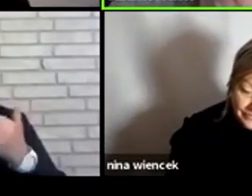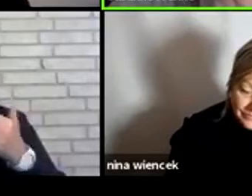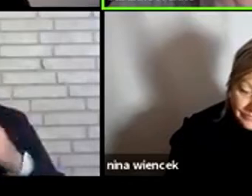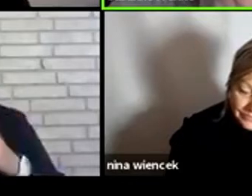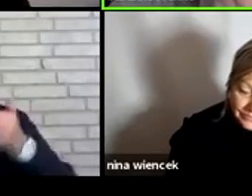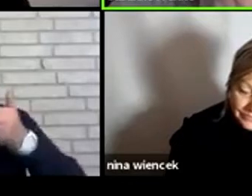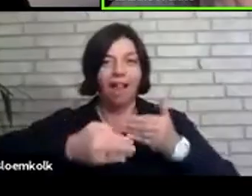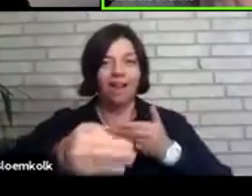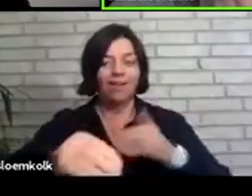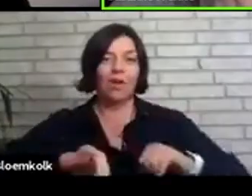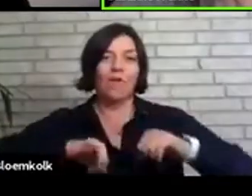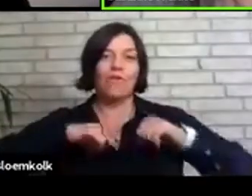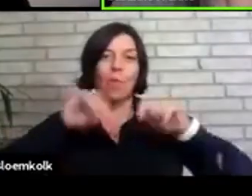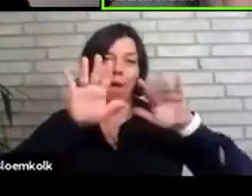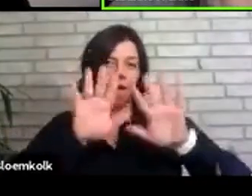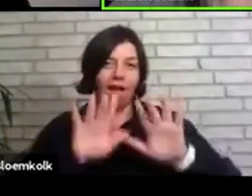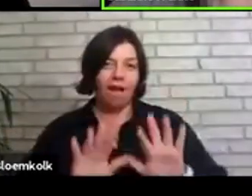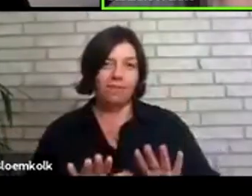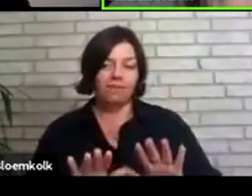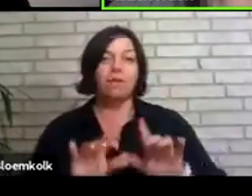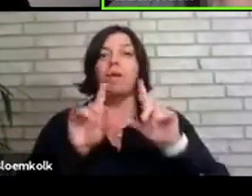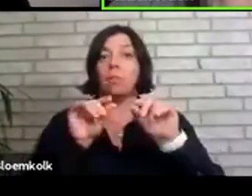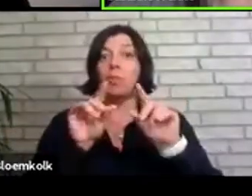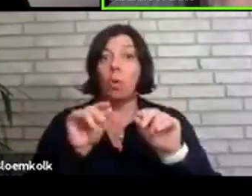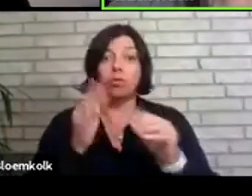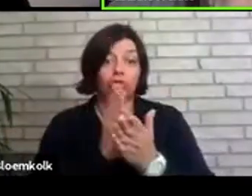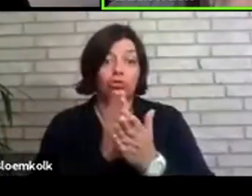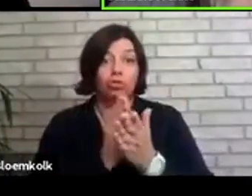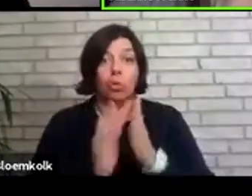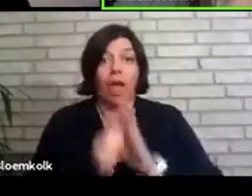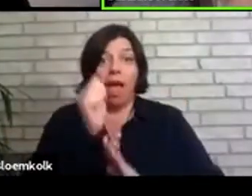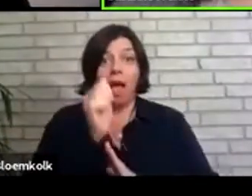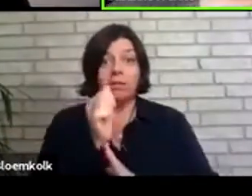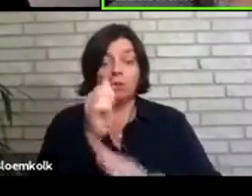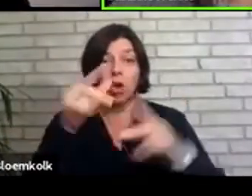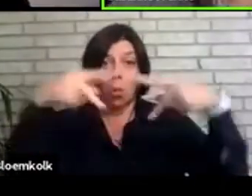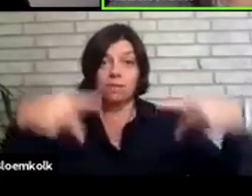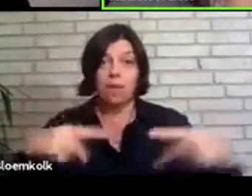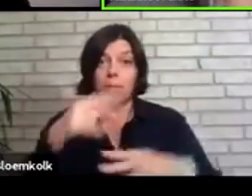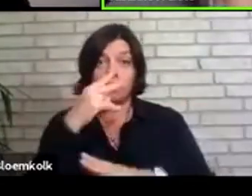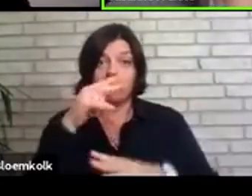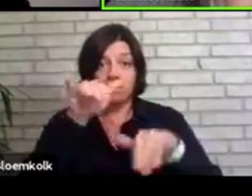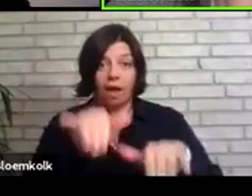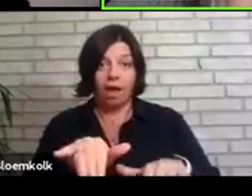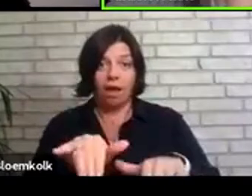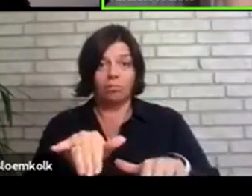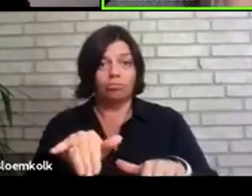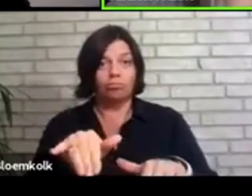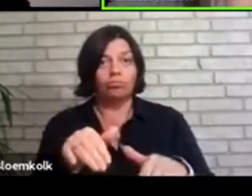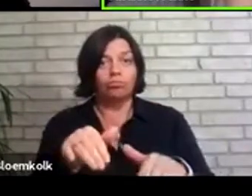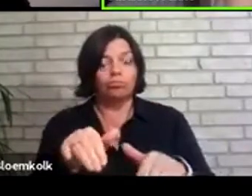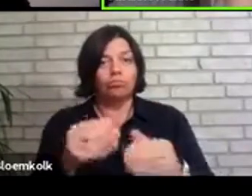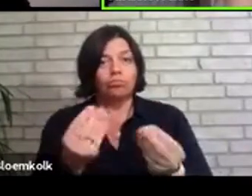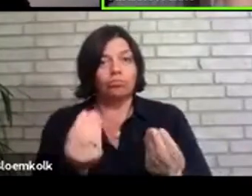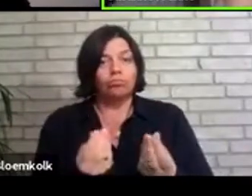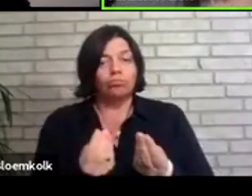waren das auch die ersten sichtbaren Konzepte, bevor dann,